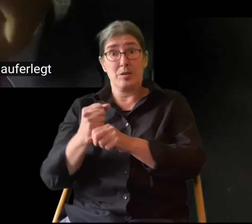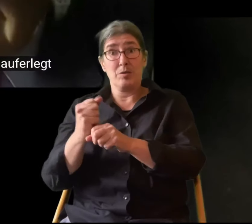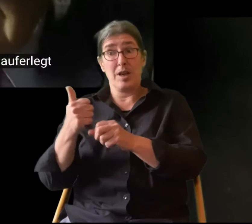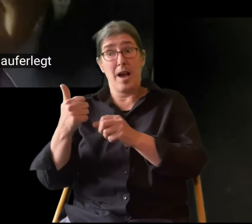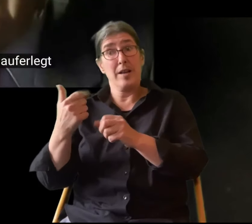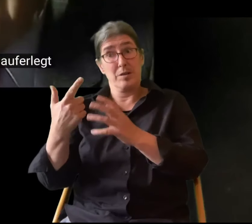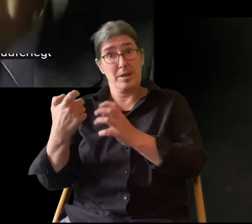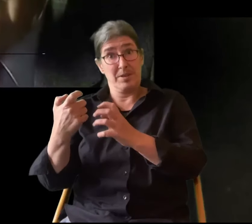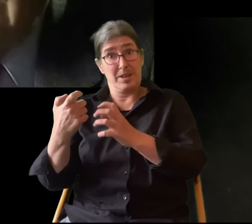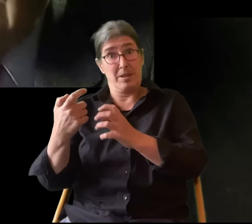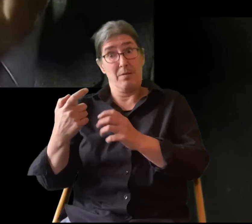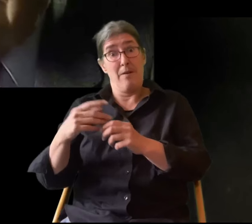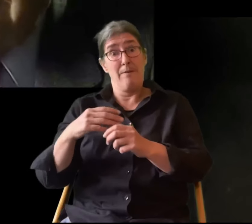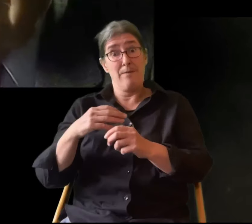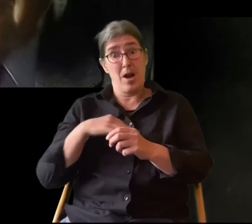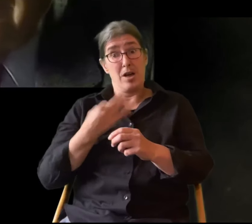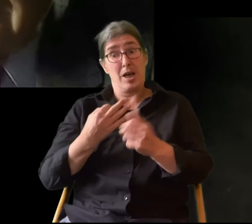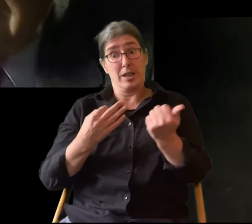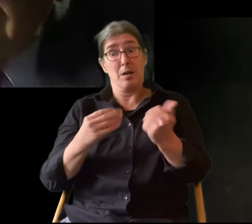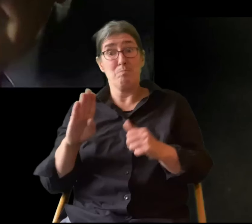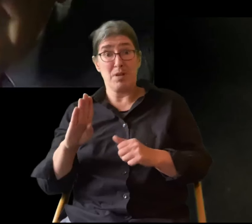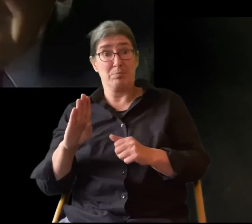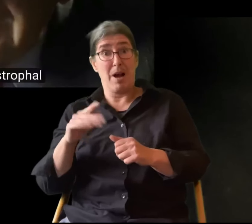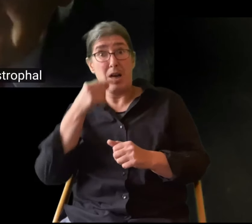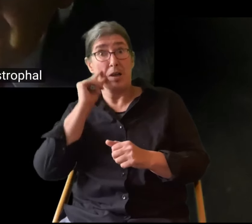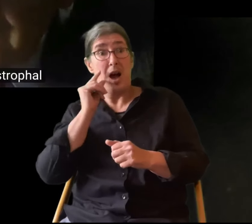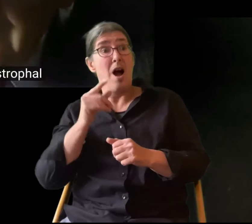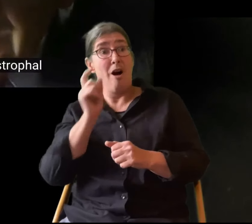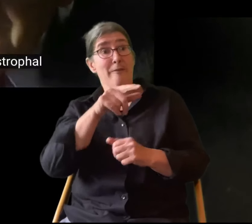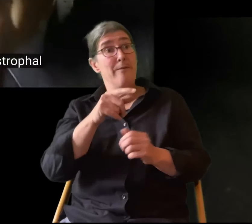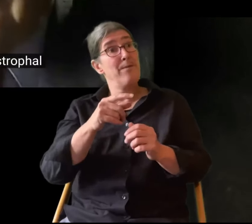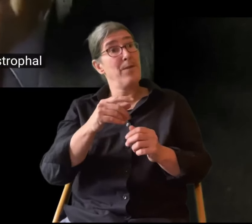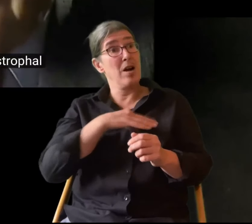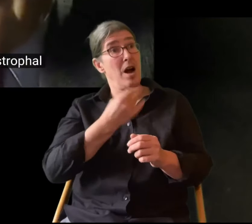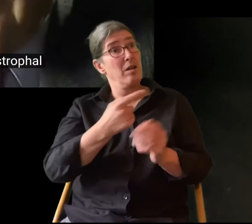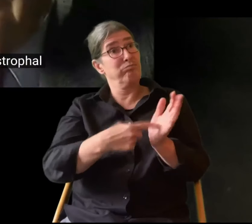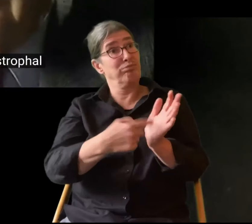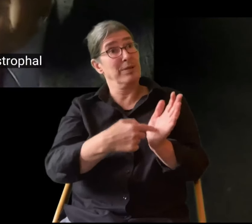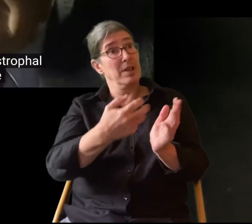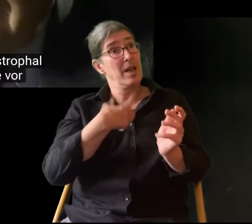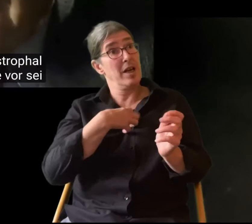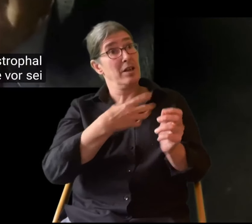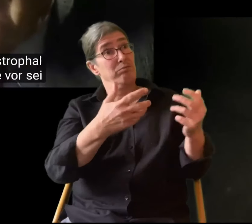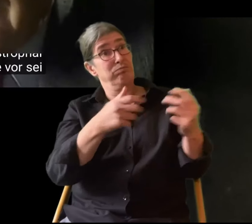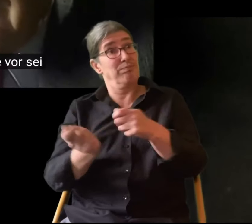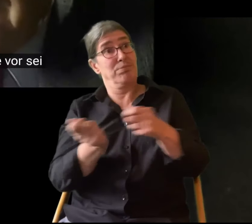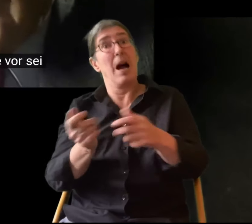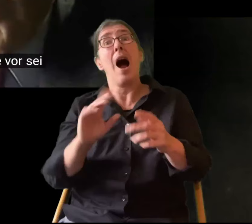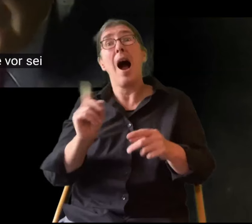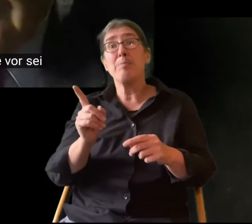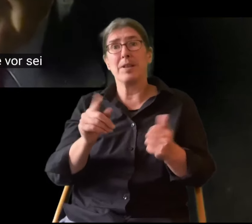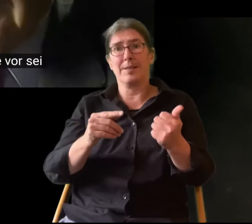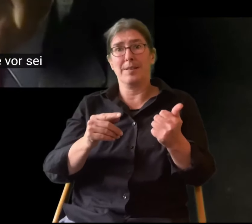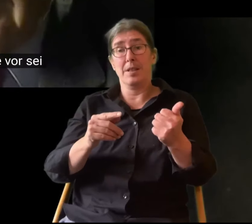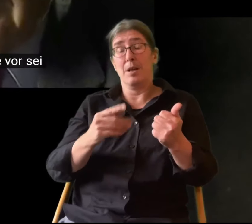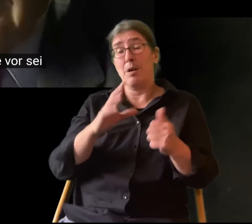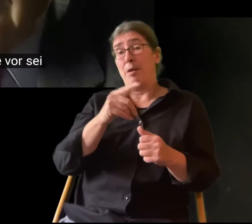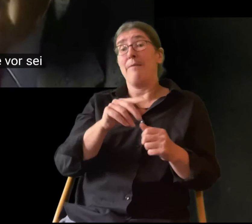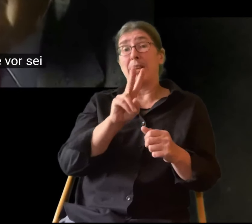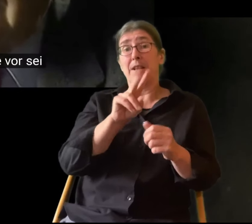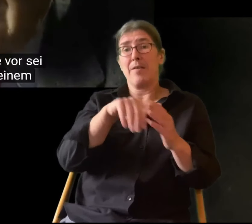auferlegt worden war aber die katastrophe der katastrophale absatz von mir aus drei oder nach titel von das sei war die schuldfrage